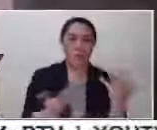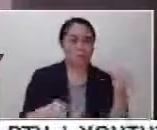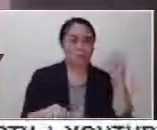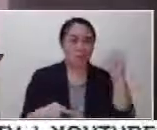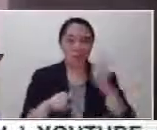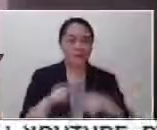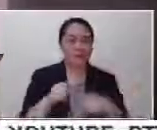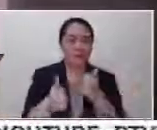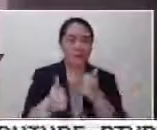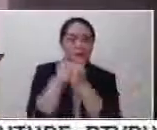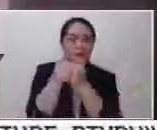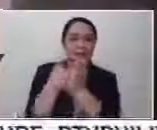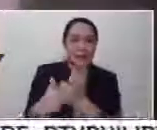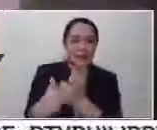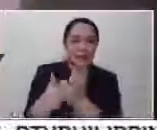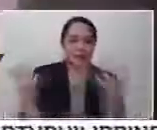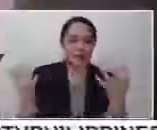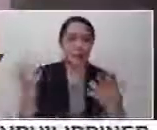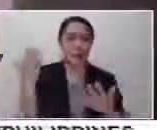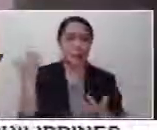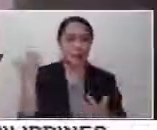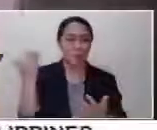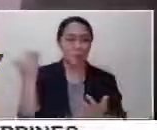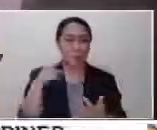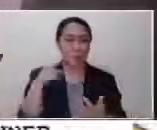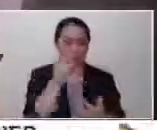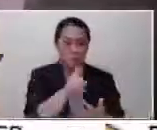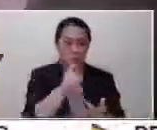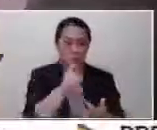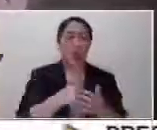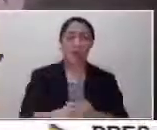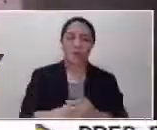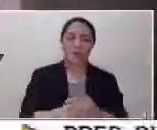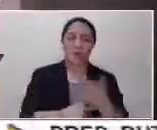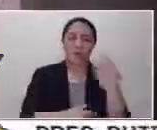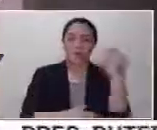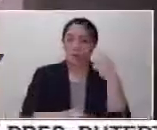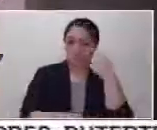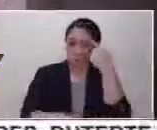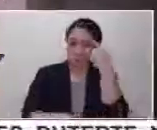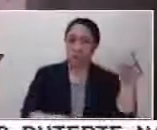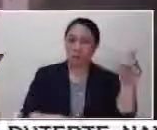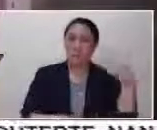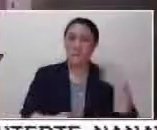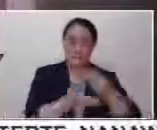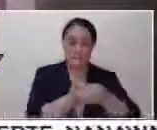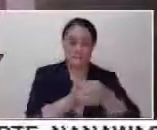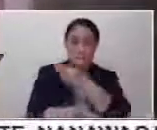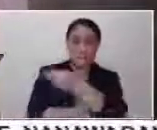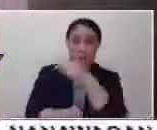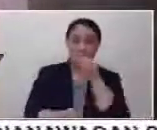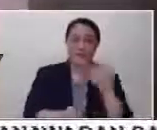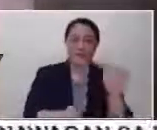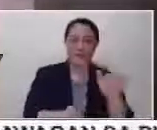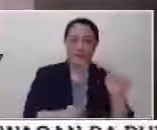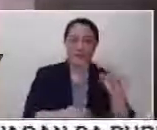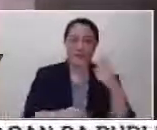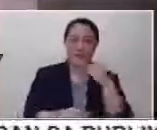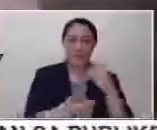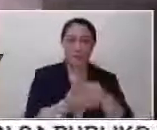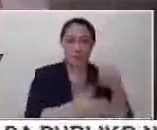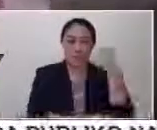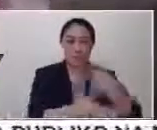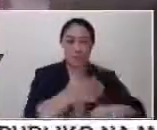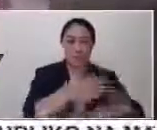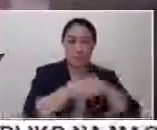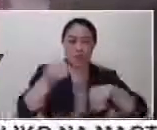retail. Pero, at saka may mga risiko, may expenses pa po kami. Ang laki ng ginagastos namin. Minsan,